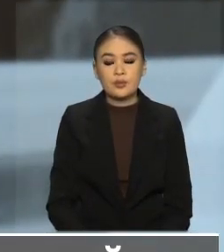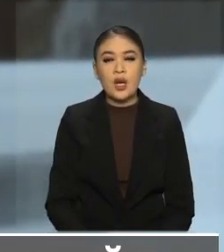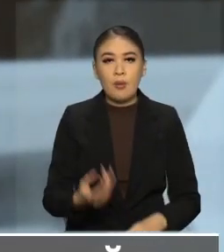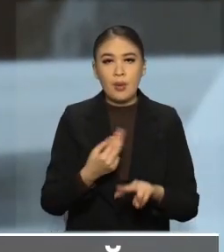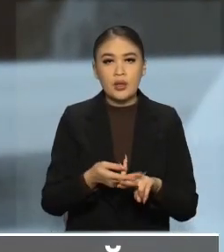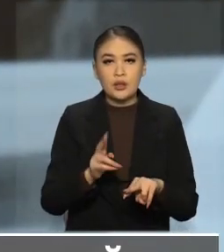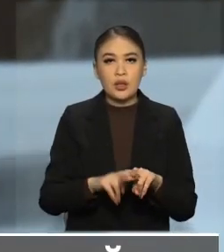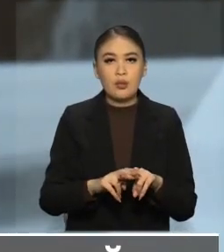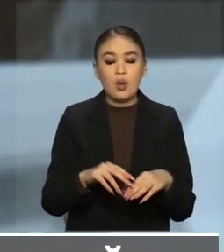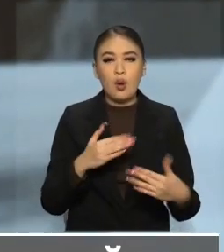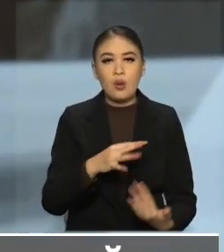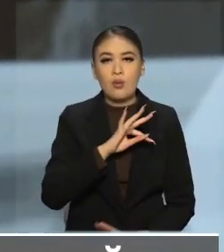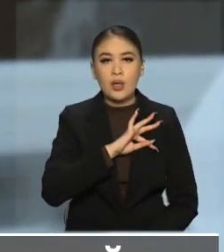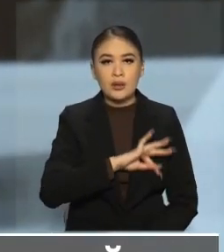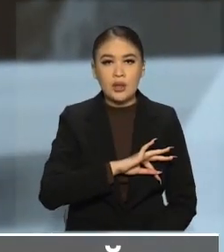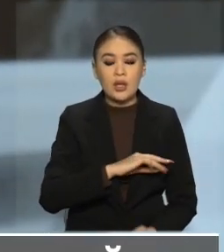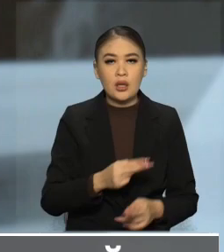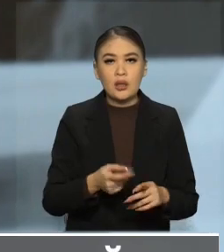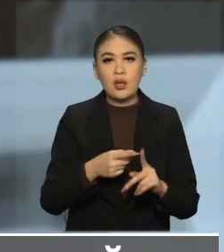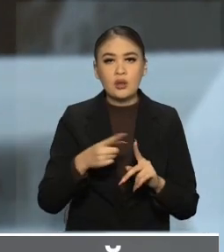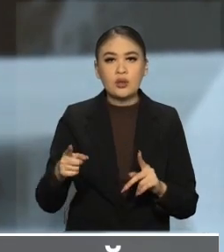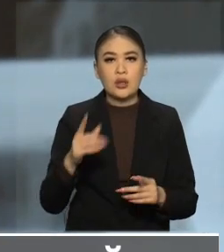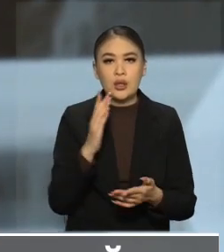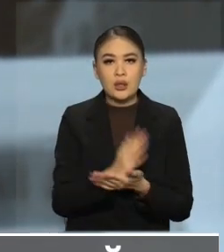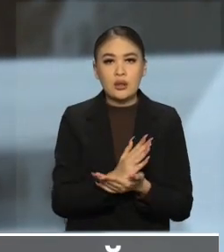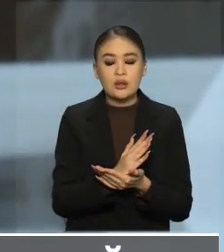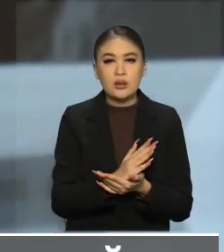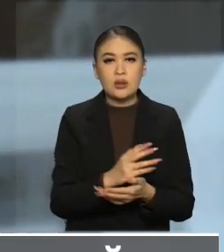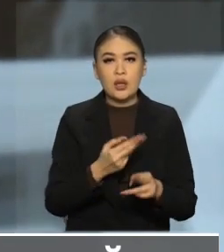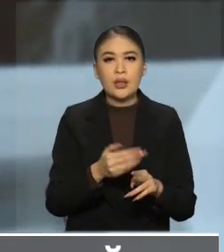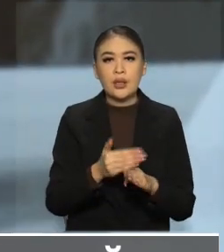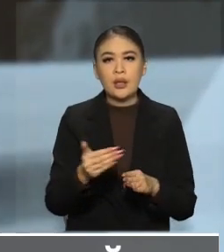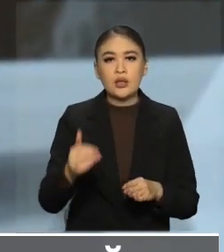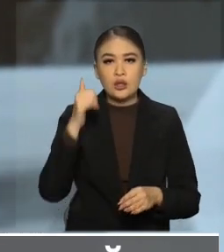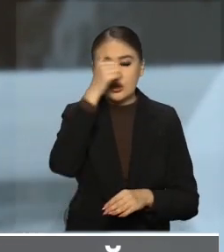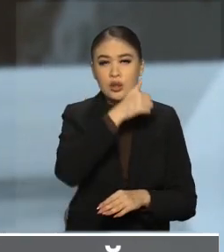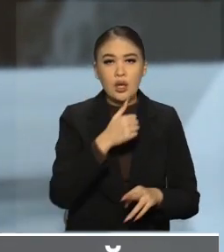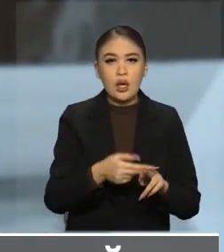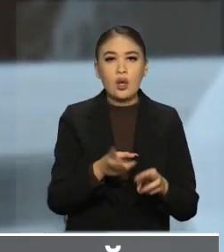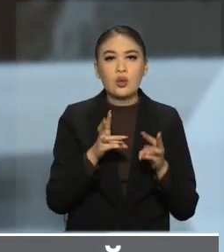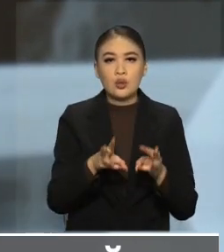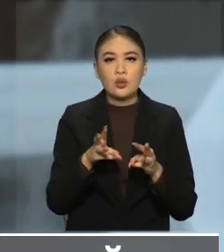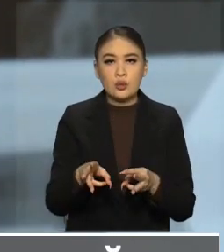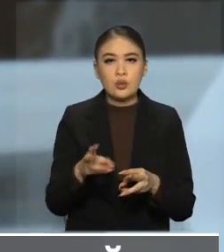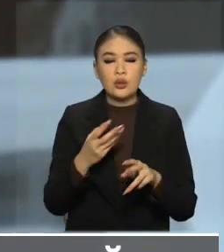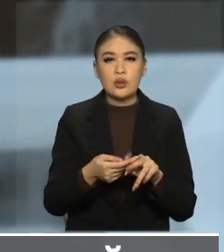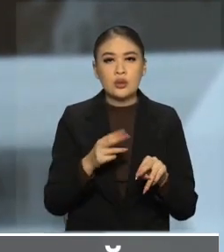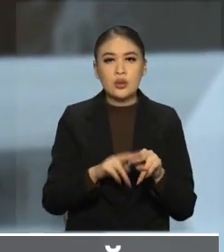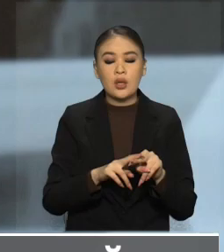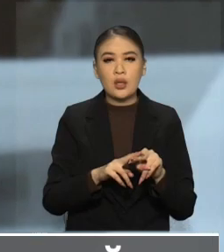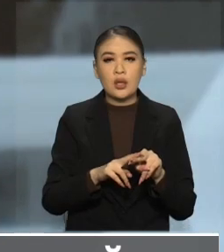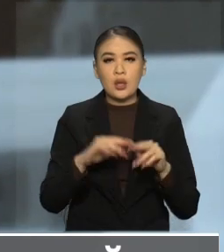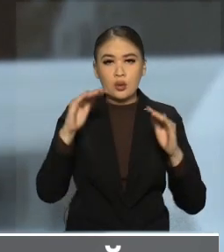Сондықтан ол пайданы шексіз пайда тауып отыр. Бірақ кейінгі жылдары көмір өндірісі жалпы төмендеп